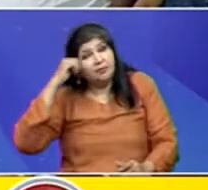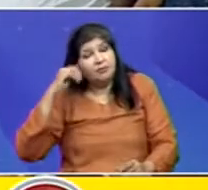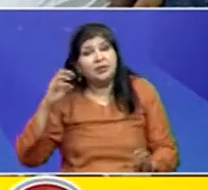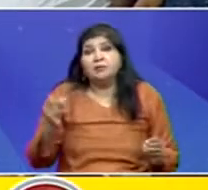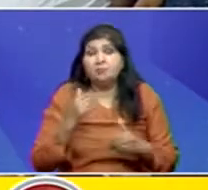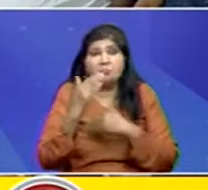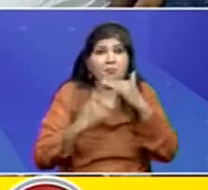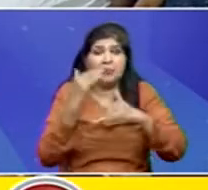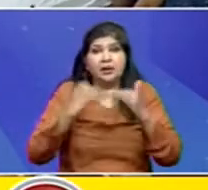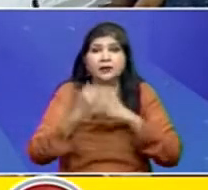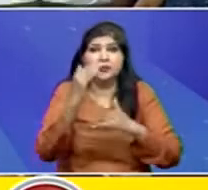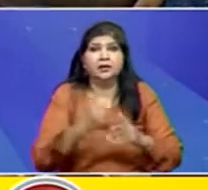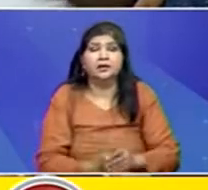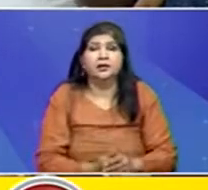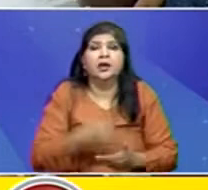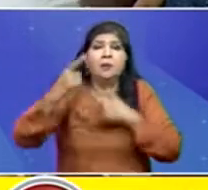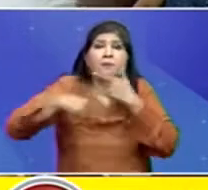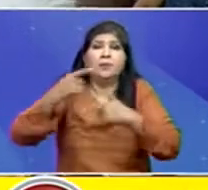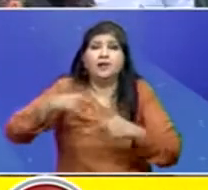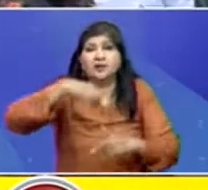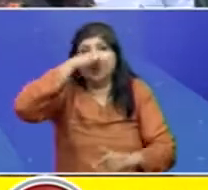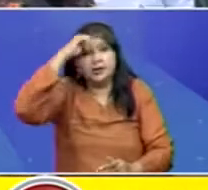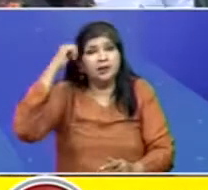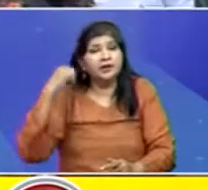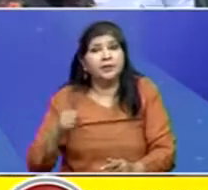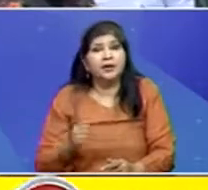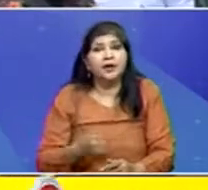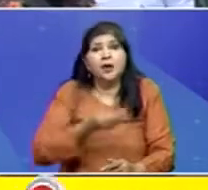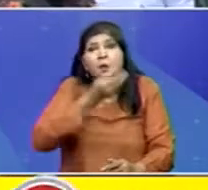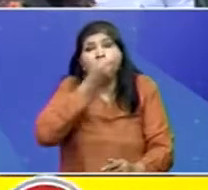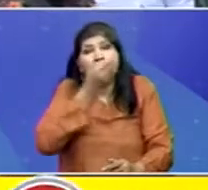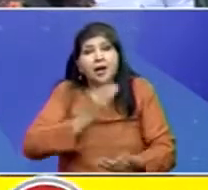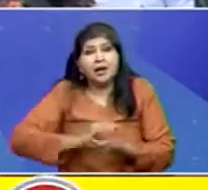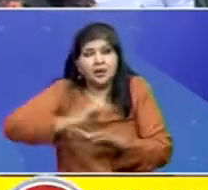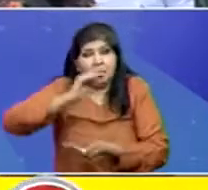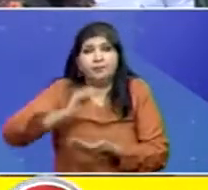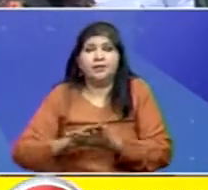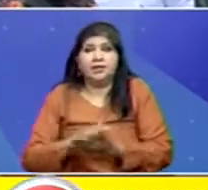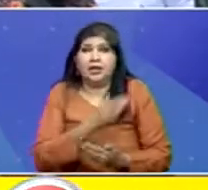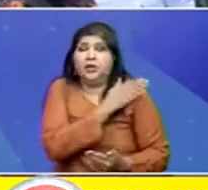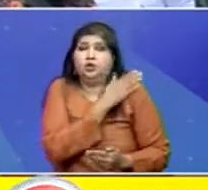बढ़ रही है बढ़ती हुई ये गर्मी पानी बचाने की हमारी